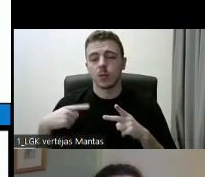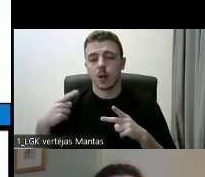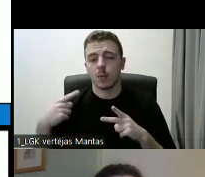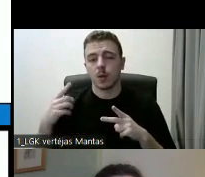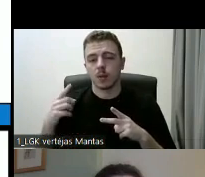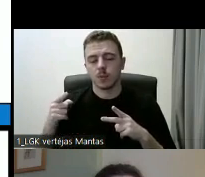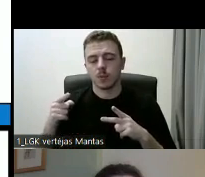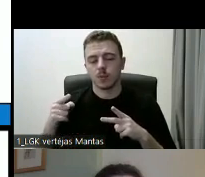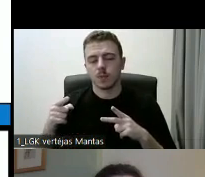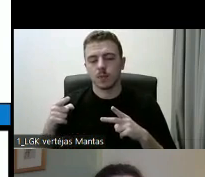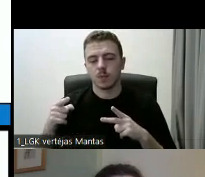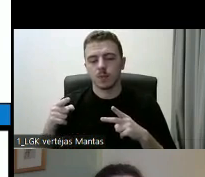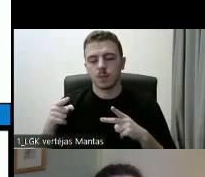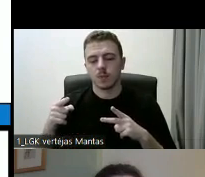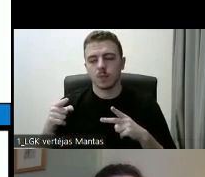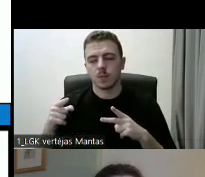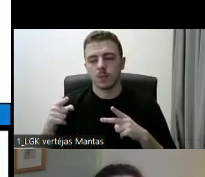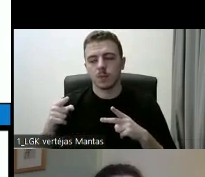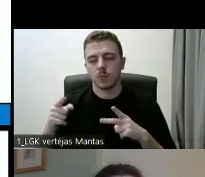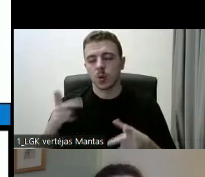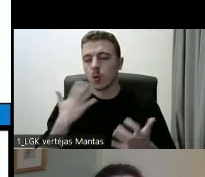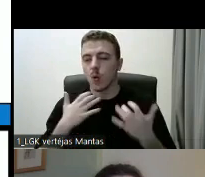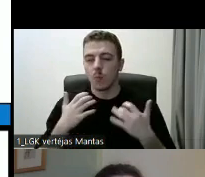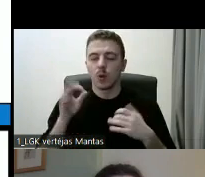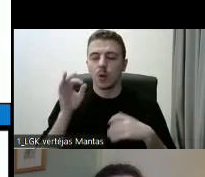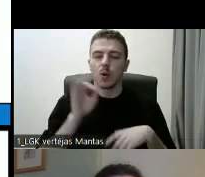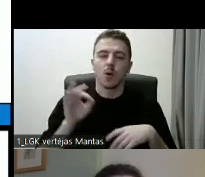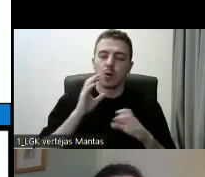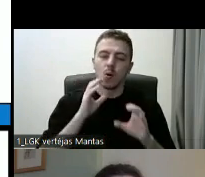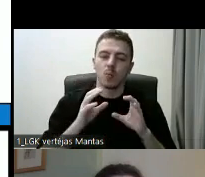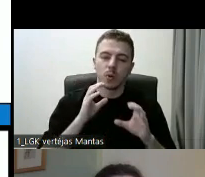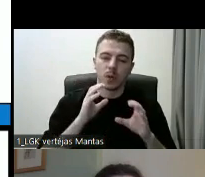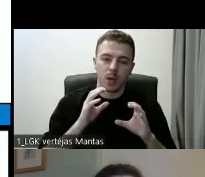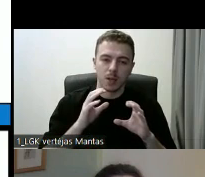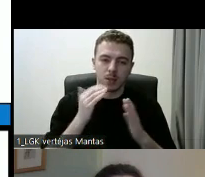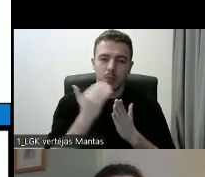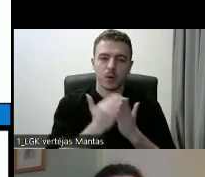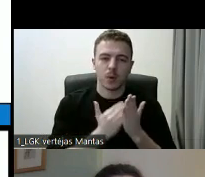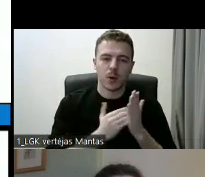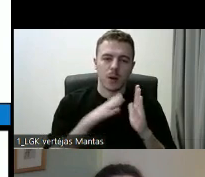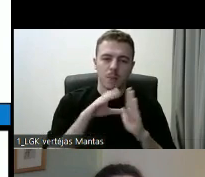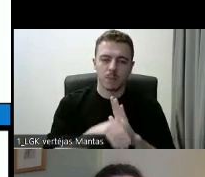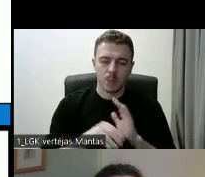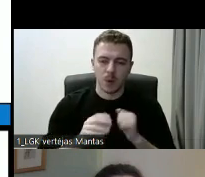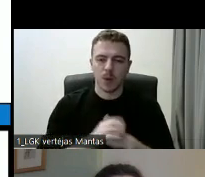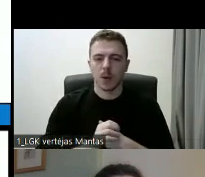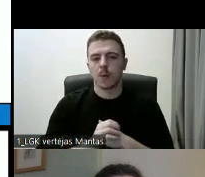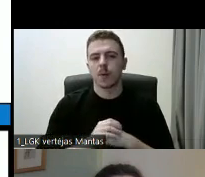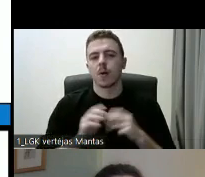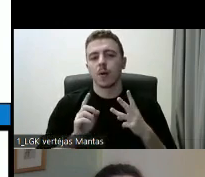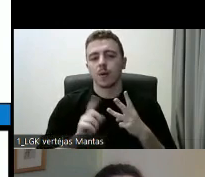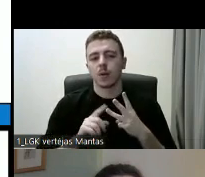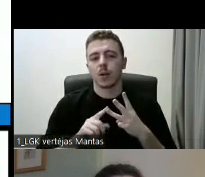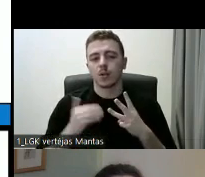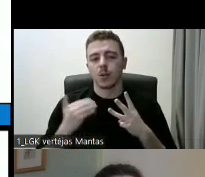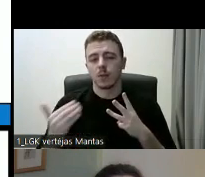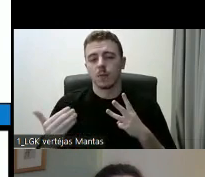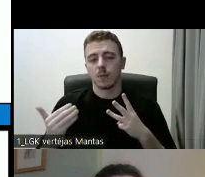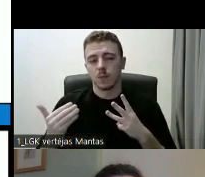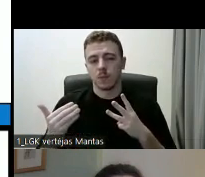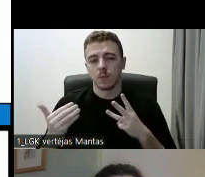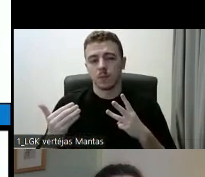arba jūsų susidomėjimo sritis, kuri jūs domina, yra komunikacija visoje programoje. O jeigu pasirinkote trečią pamoką, tai yra dėl to,